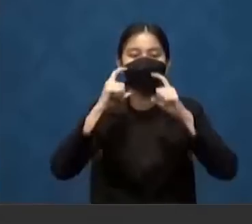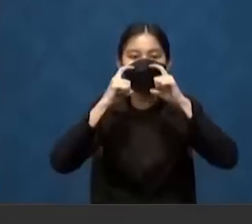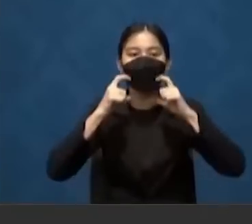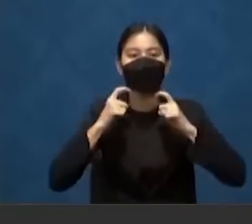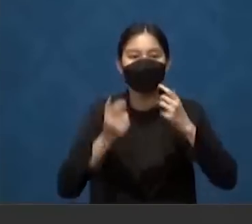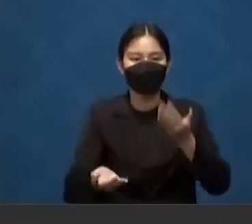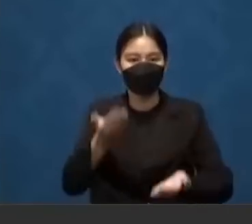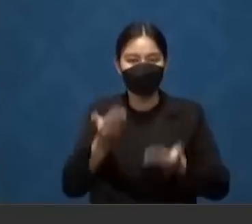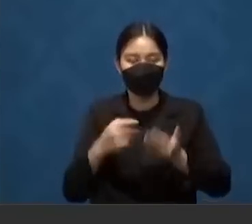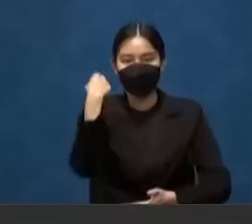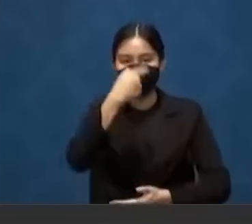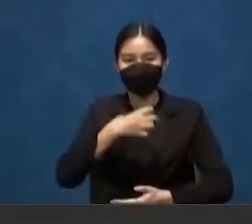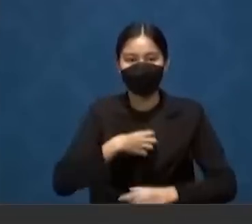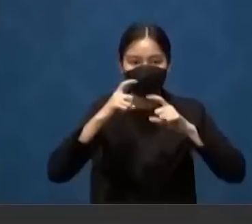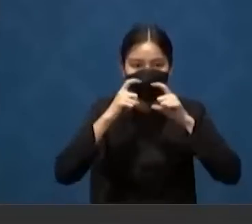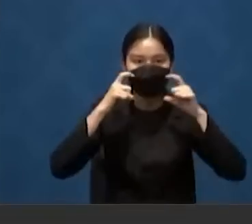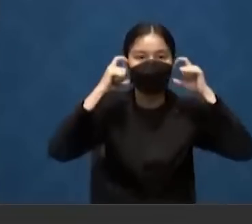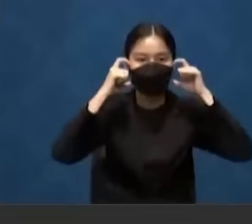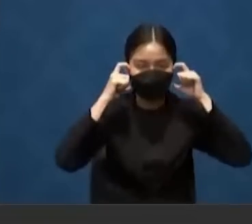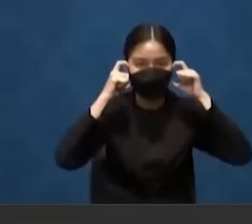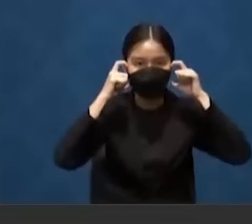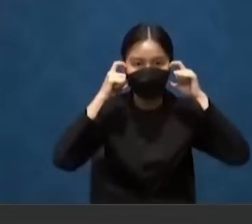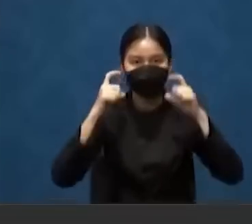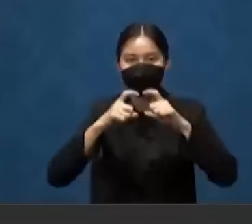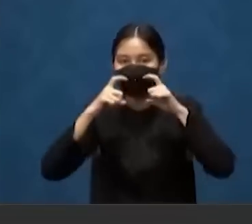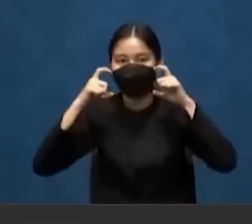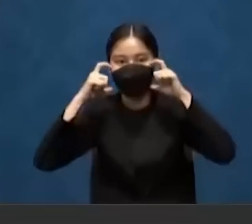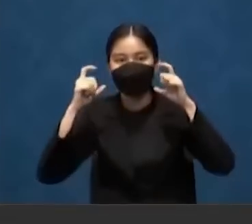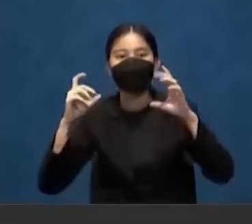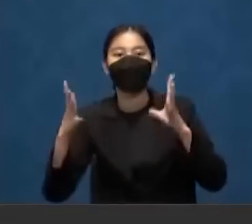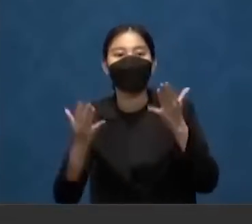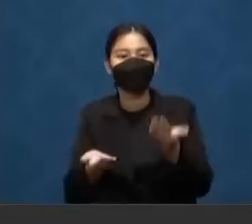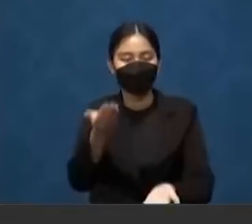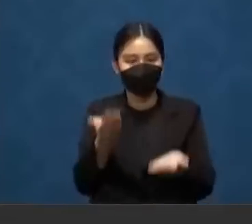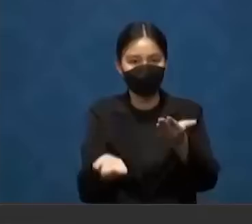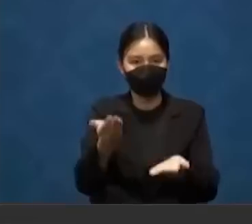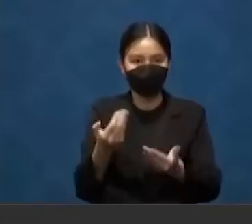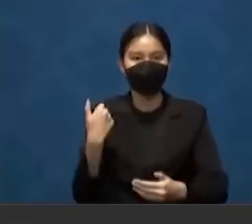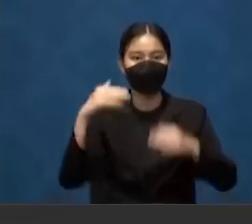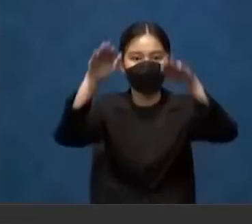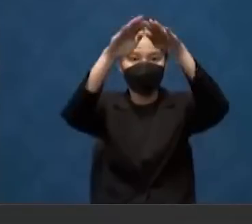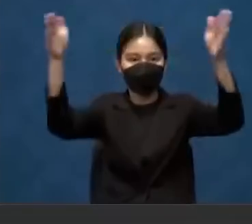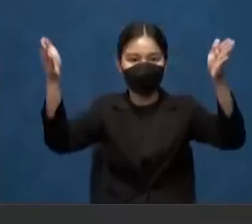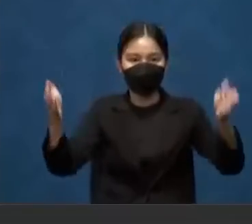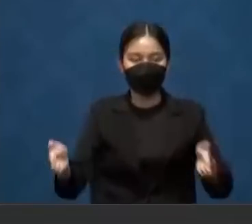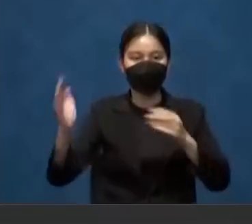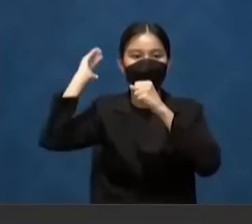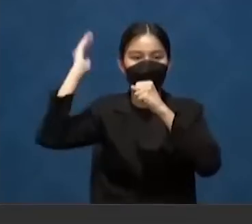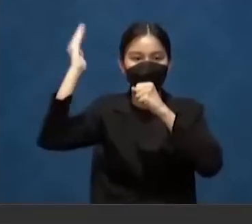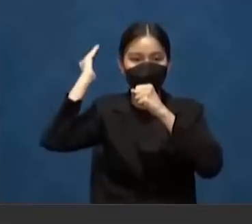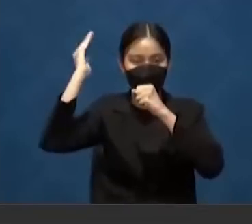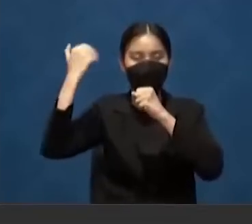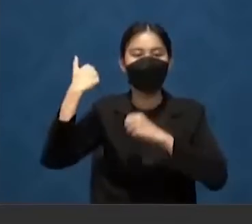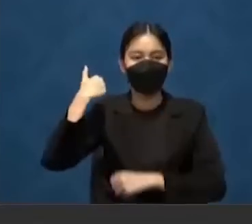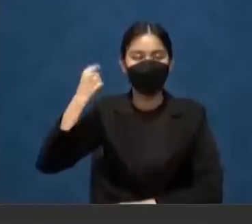ที่ยมควปสงค์จะสวมหน้ากักก็ไม่มอะไรขัข้องสำรับทู้อาภิปรายนั้นจะวางไว้ขอนสัระยะ